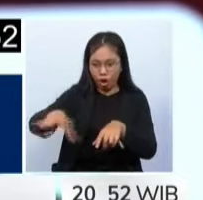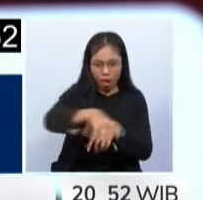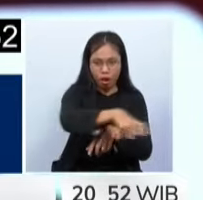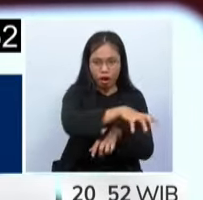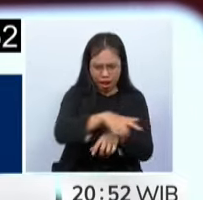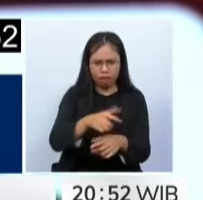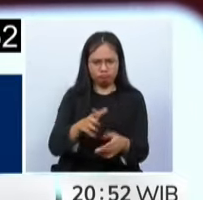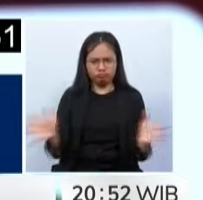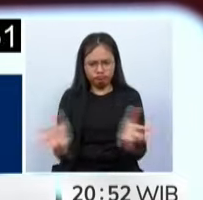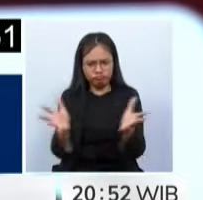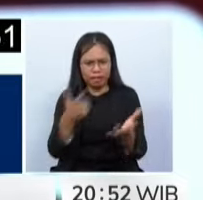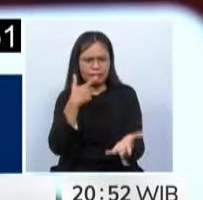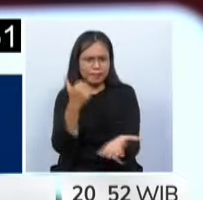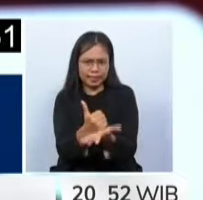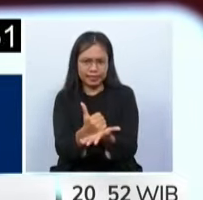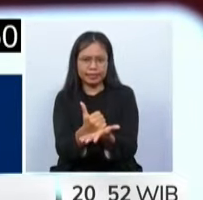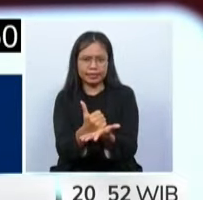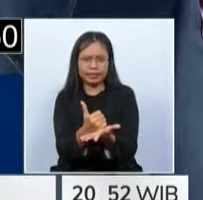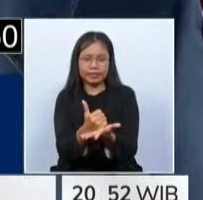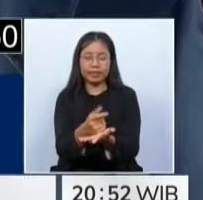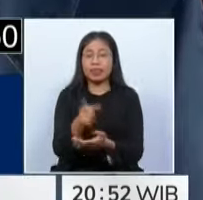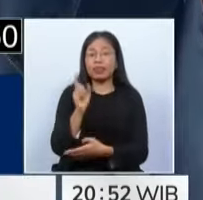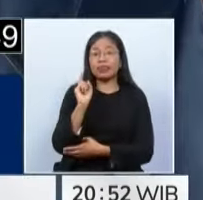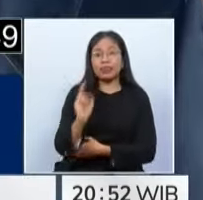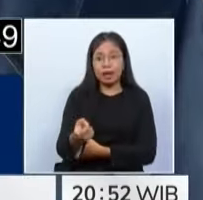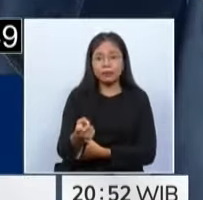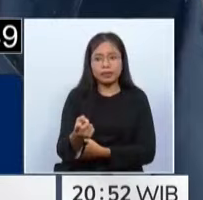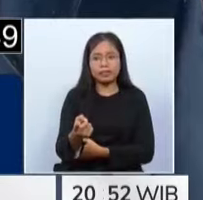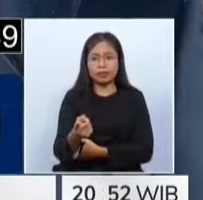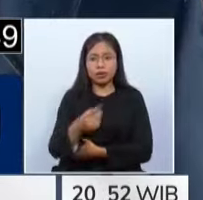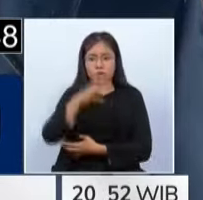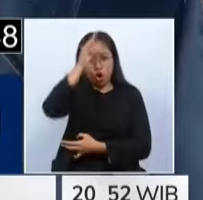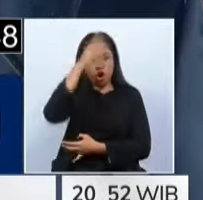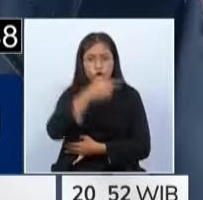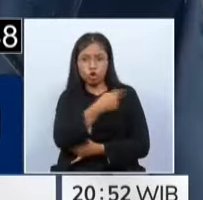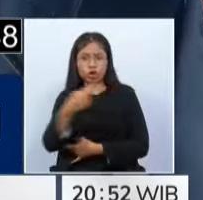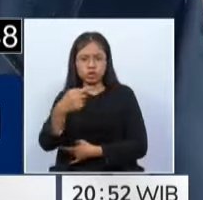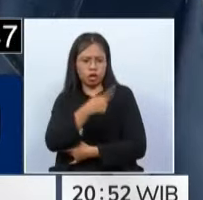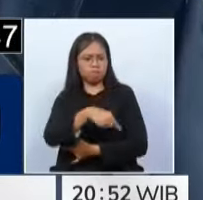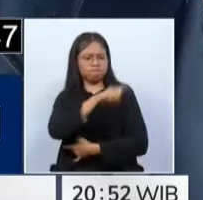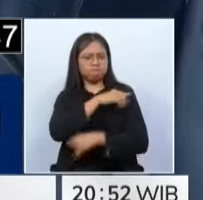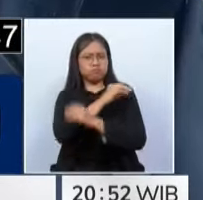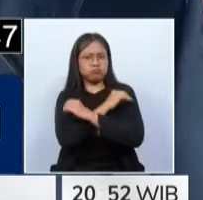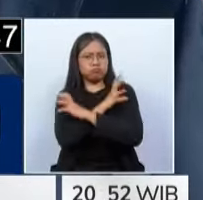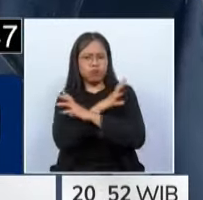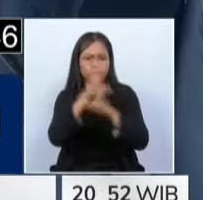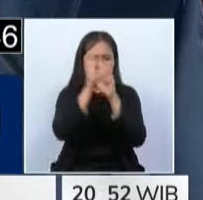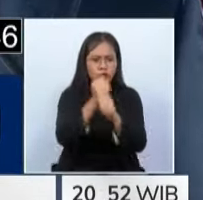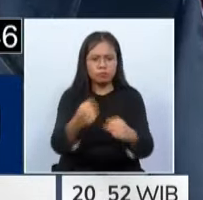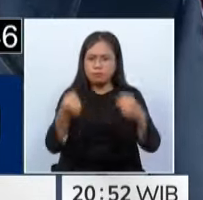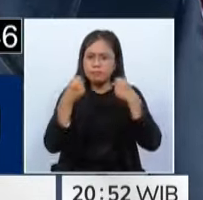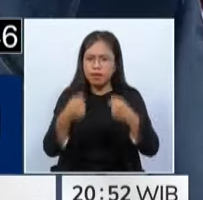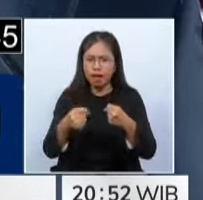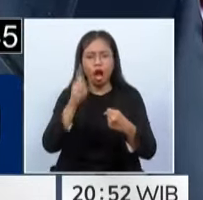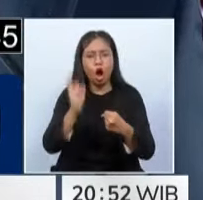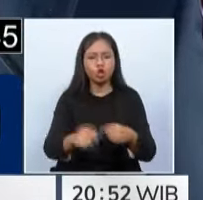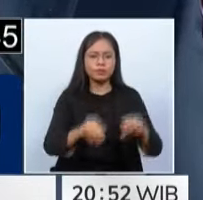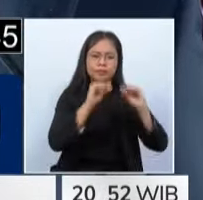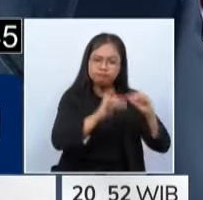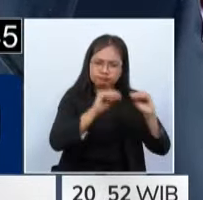juga memastikan bahwa tenaga-tenaga dalam negeri untuk bidang pertahanan itu diinvestasikan secara